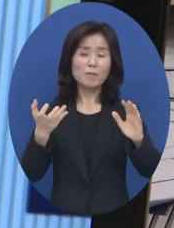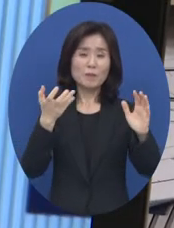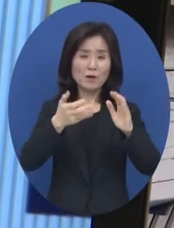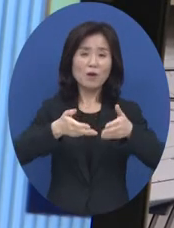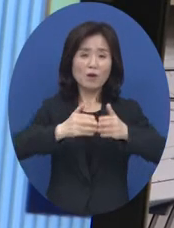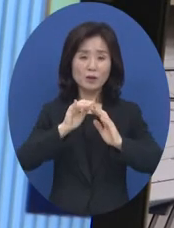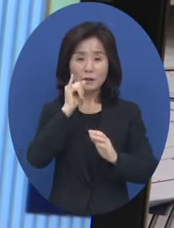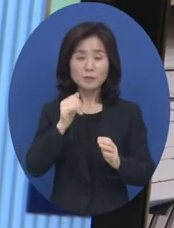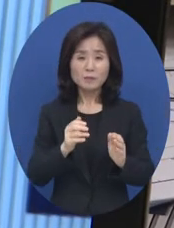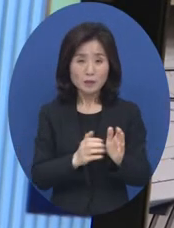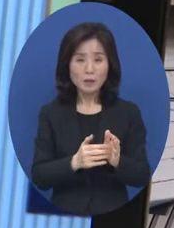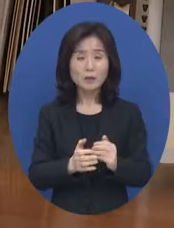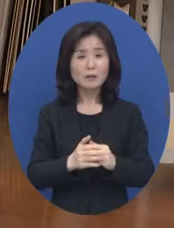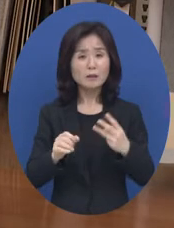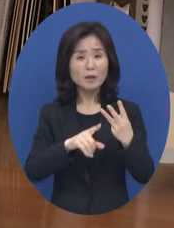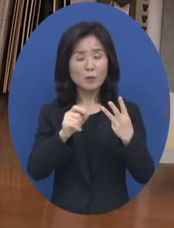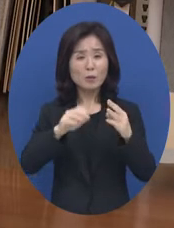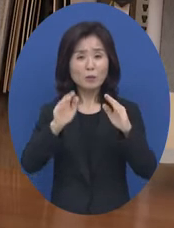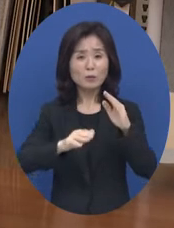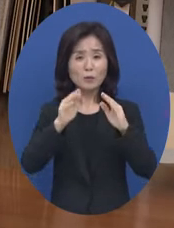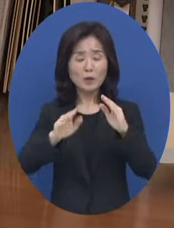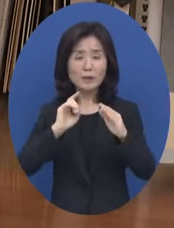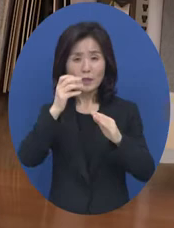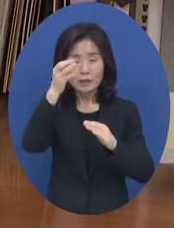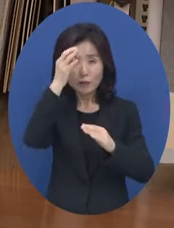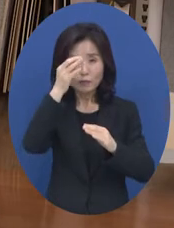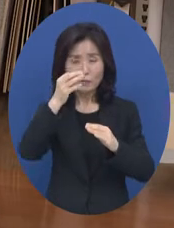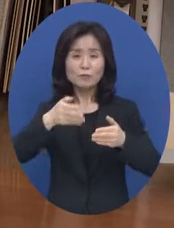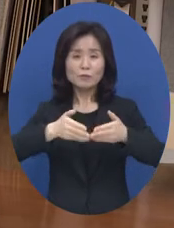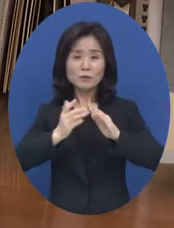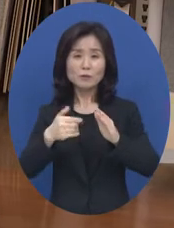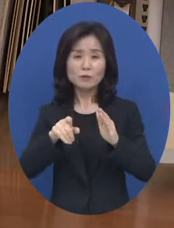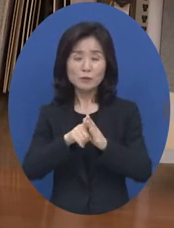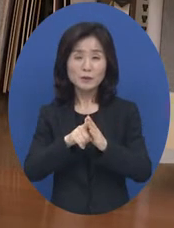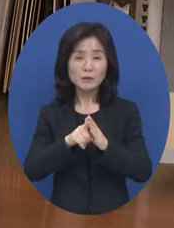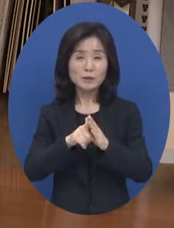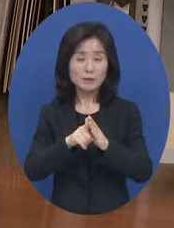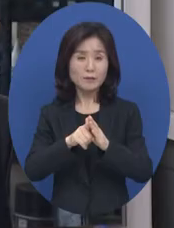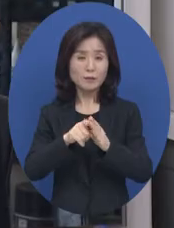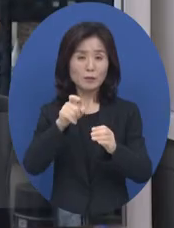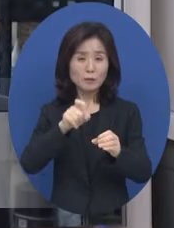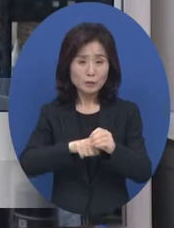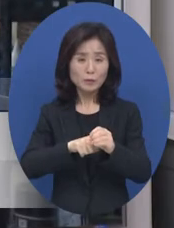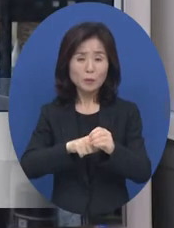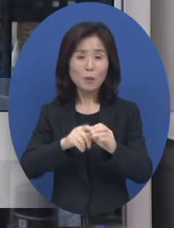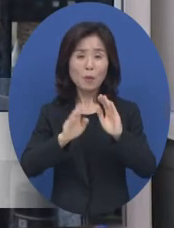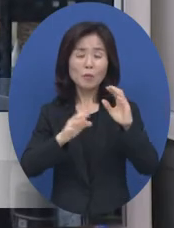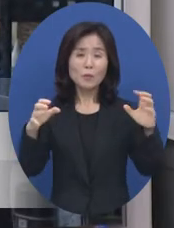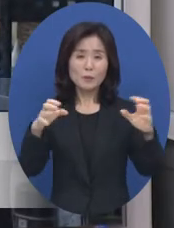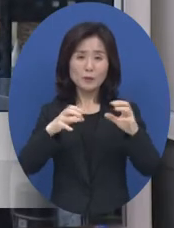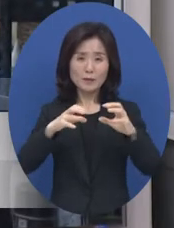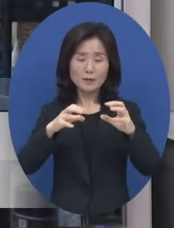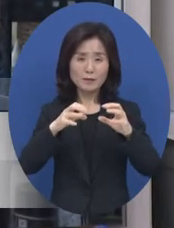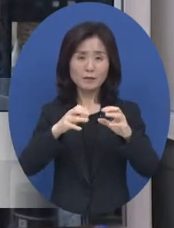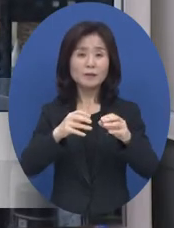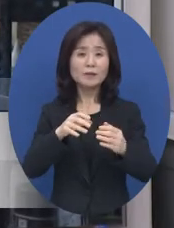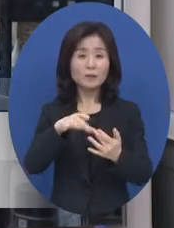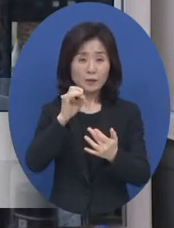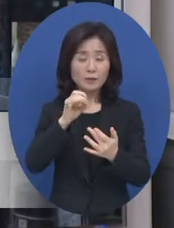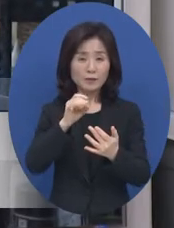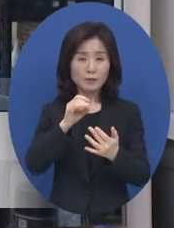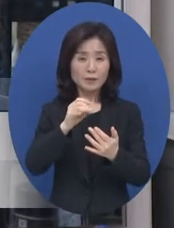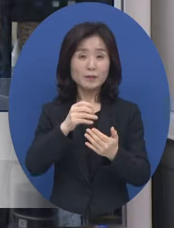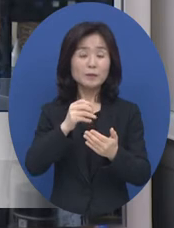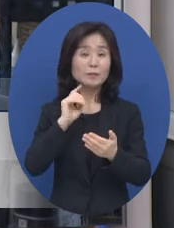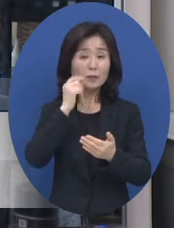예술 생태계 구축을 위해 도입한 공모제 를 통해 선정된 미술 작품 입니다 철저하게 작가를 드러내는